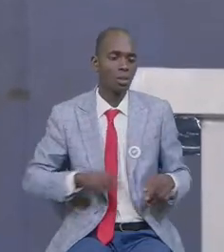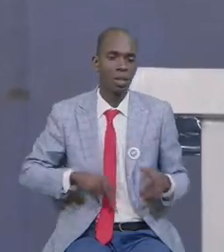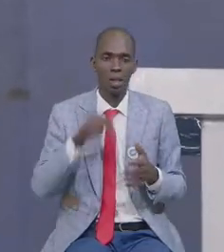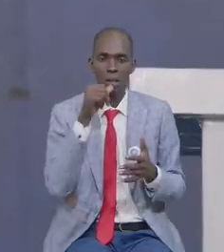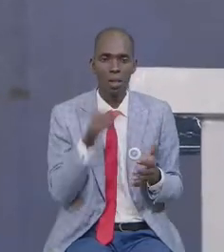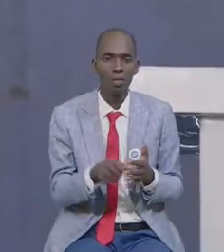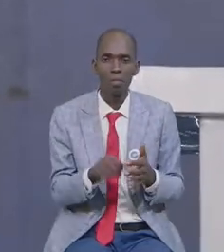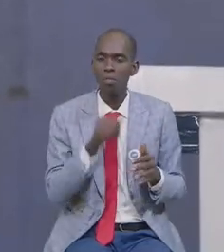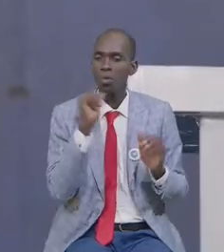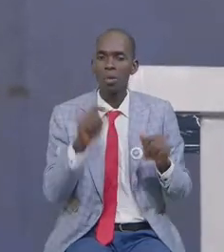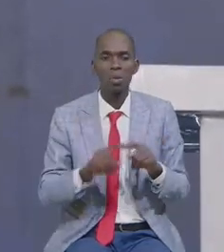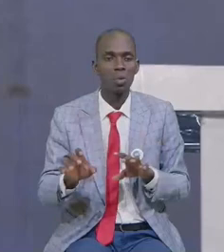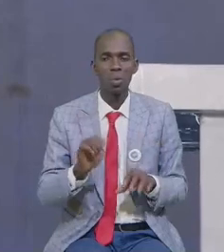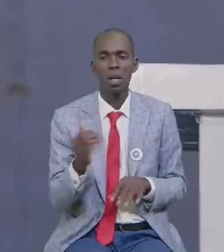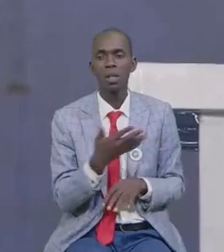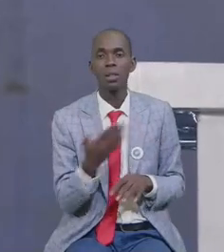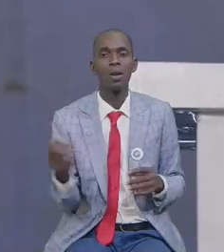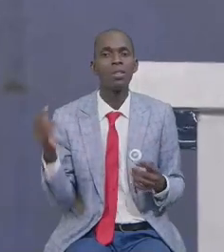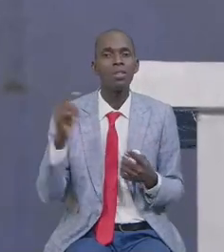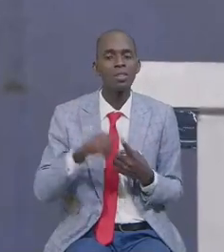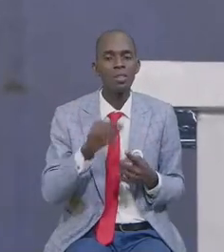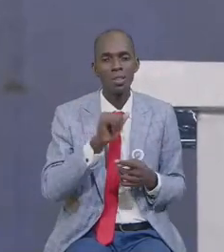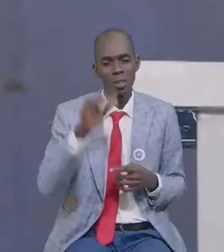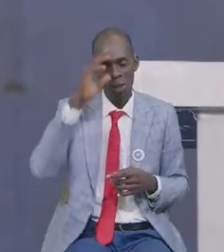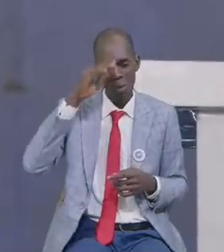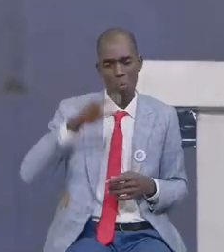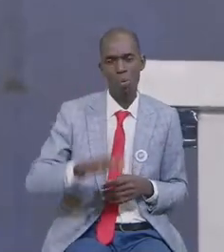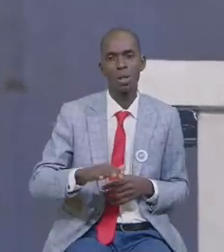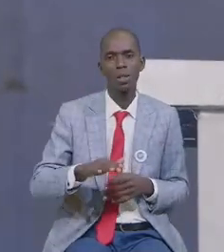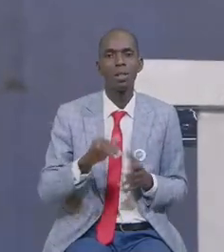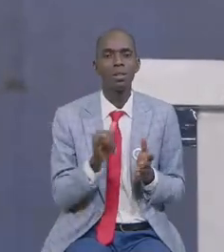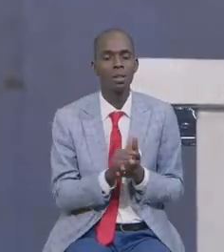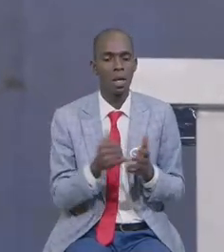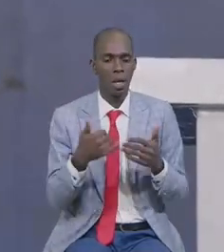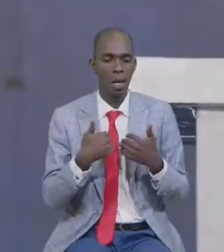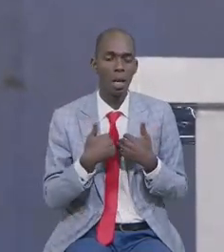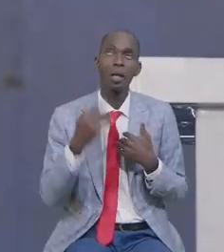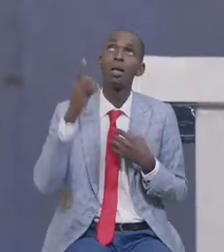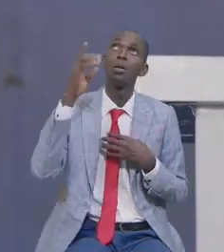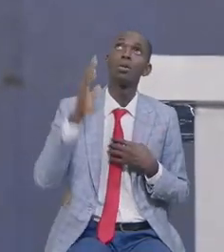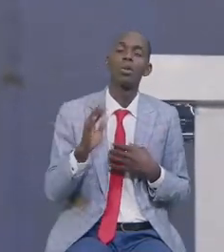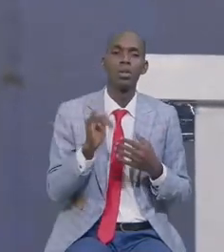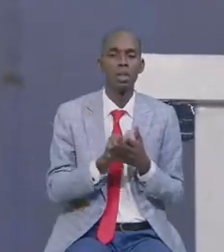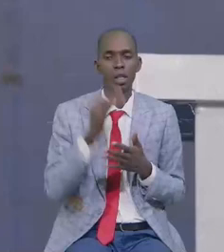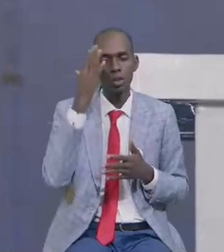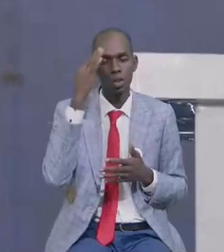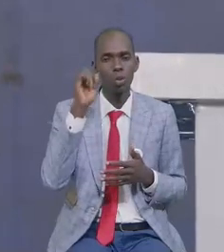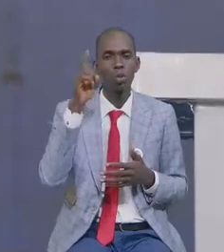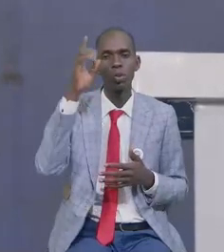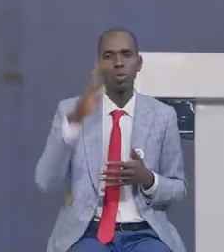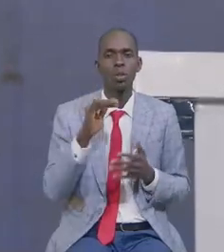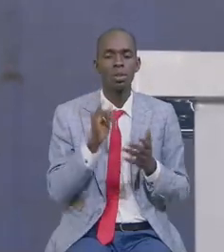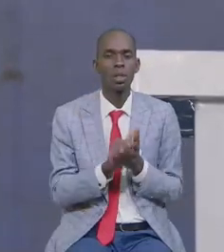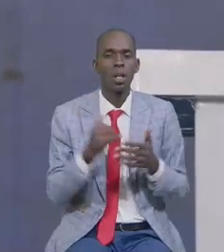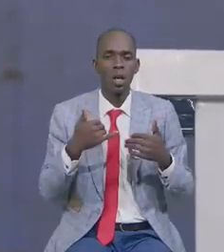il ne pouvait rien faire. Jusqu'à ce qu'un garçon qui avait Dieu, et qui connaît Dieu,